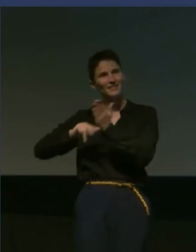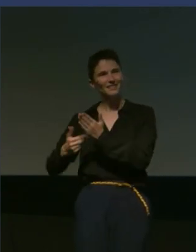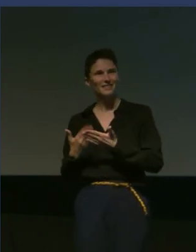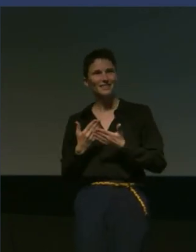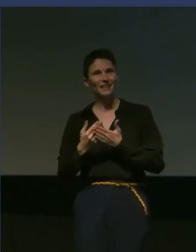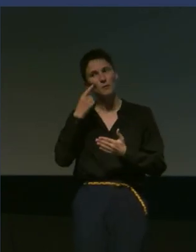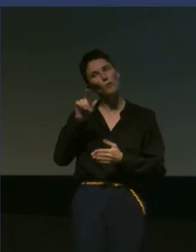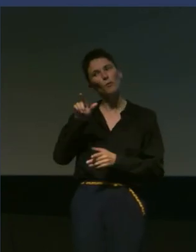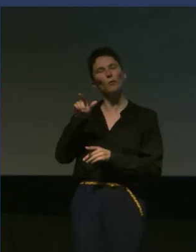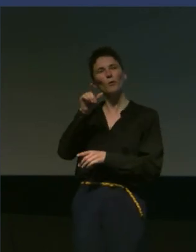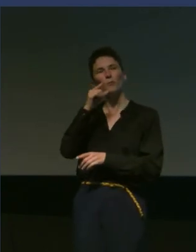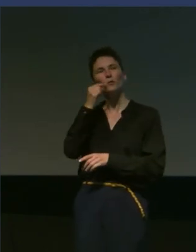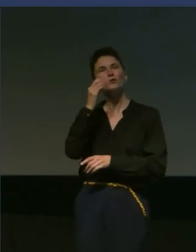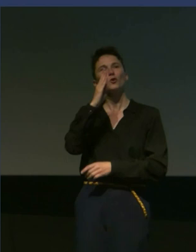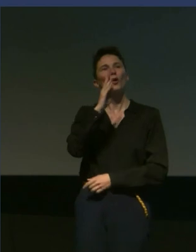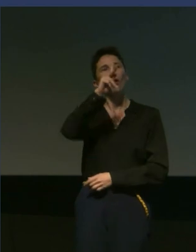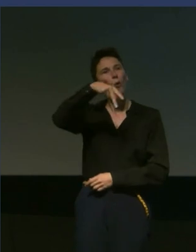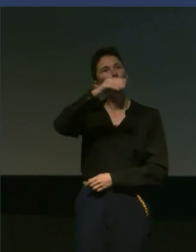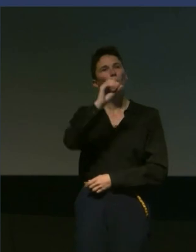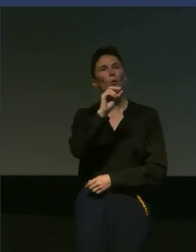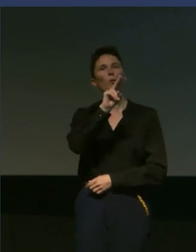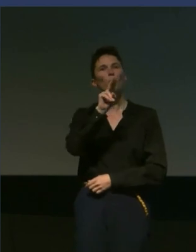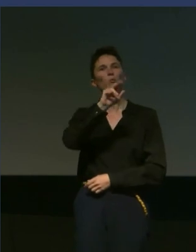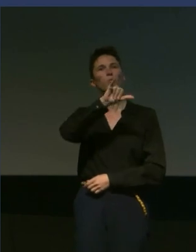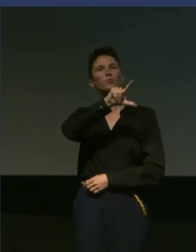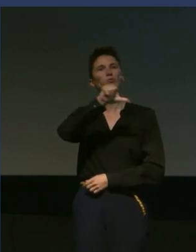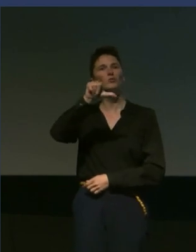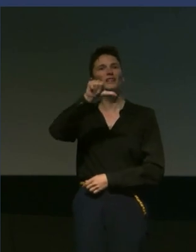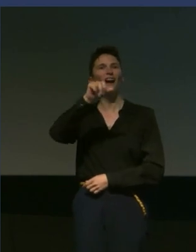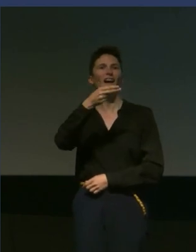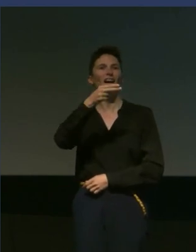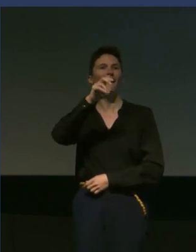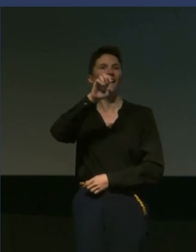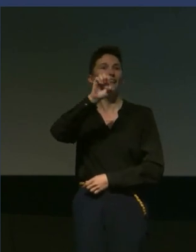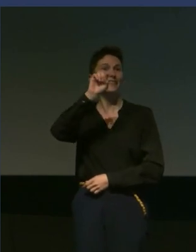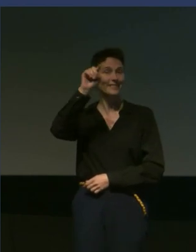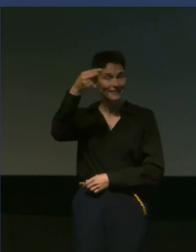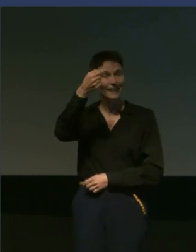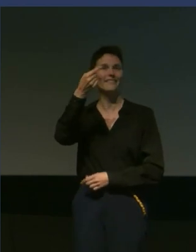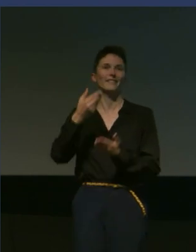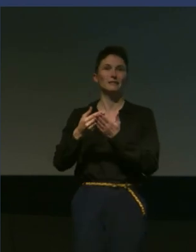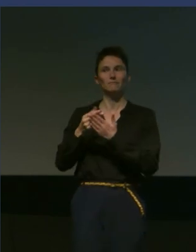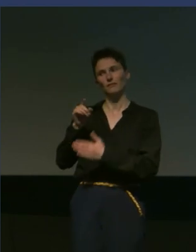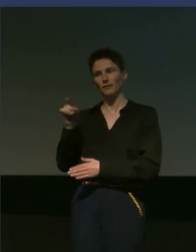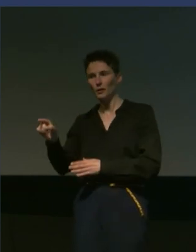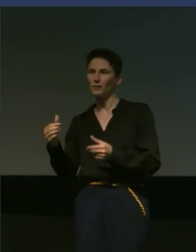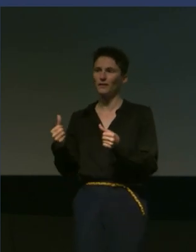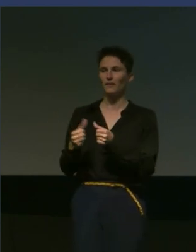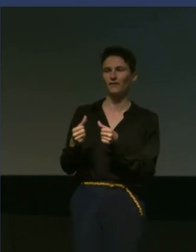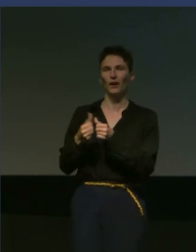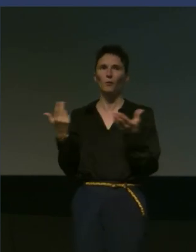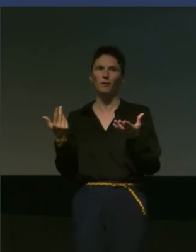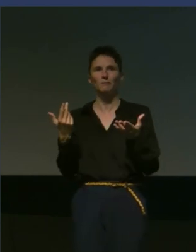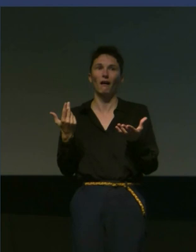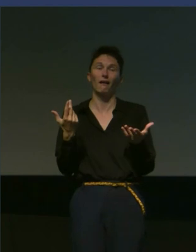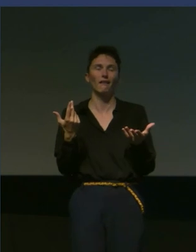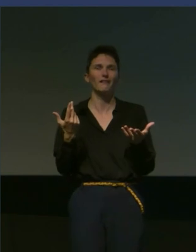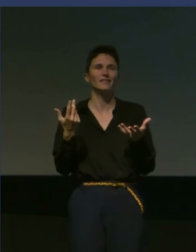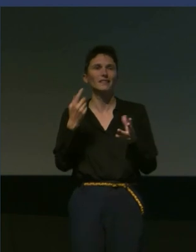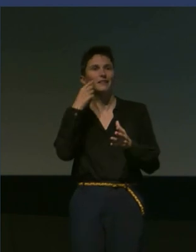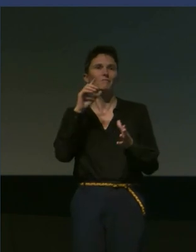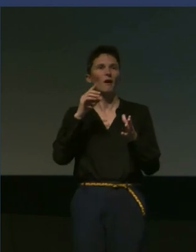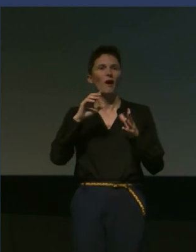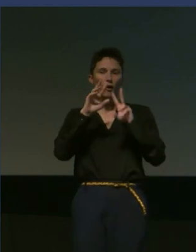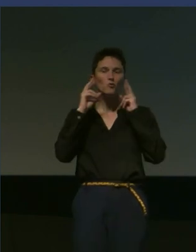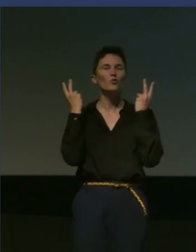Monsieur Pouyanou, qui est totalement en vue. Mais bon, je vais peut-être pas m'apesantir sur ce qu'on lui a écrit parce que c'est pas tout parfait,